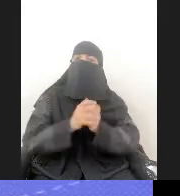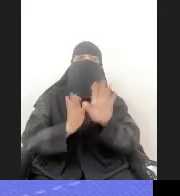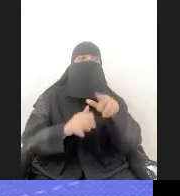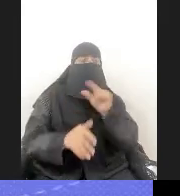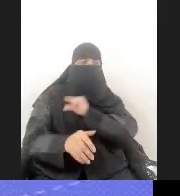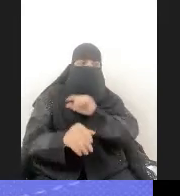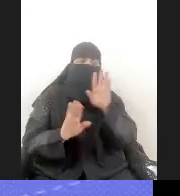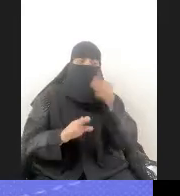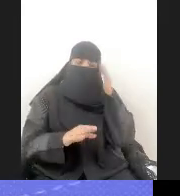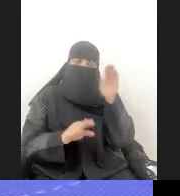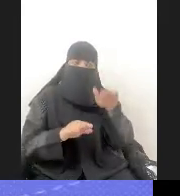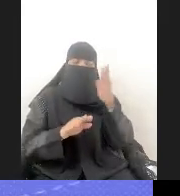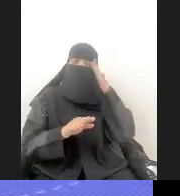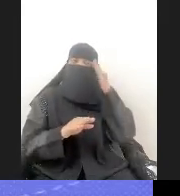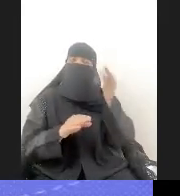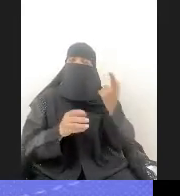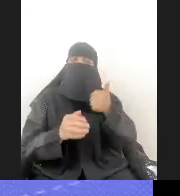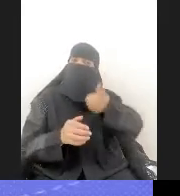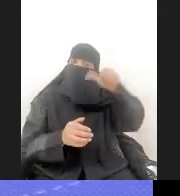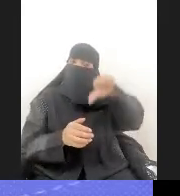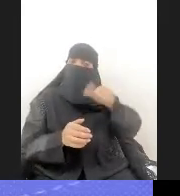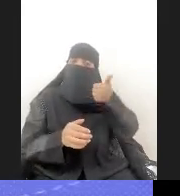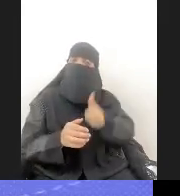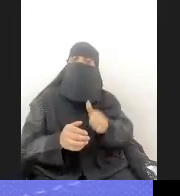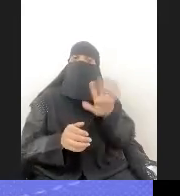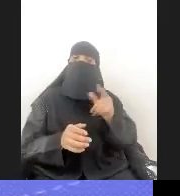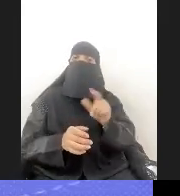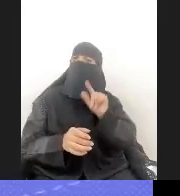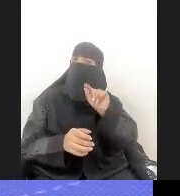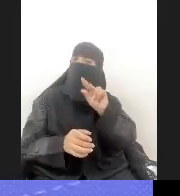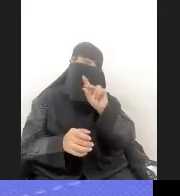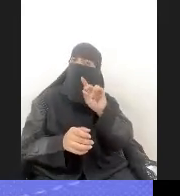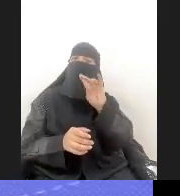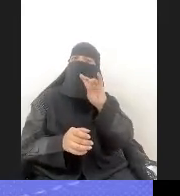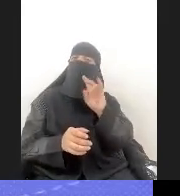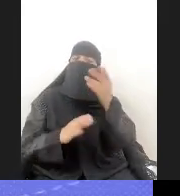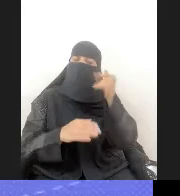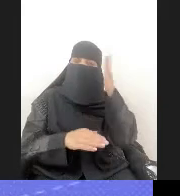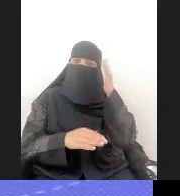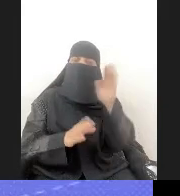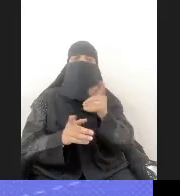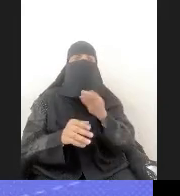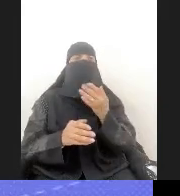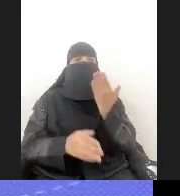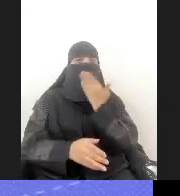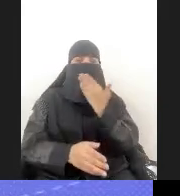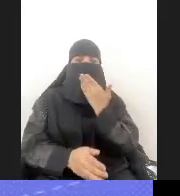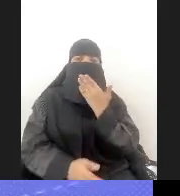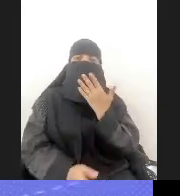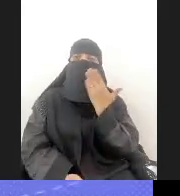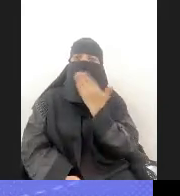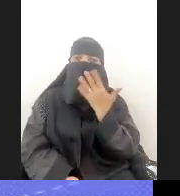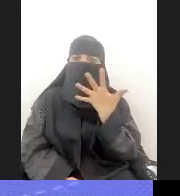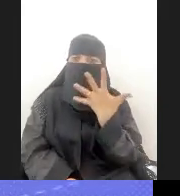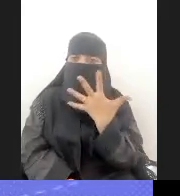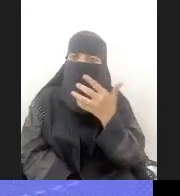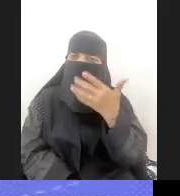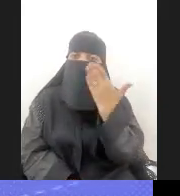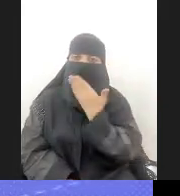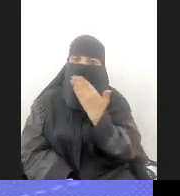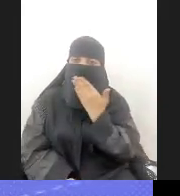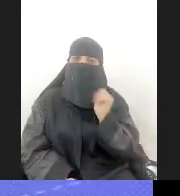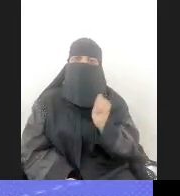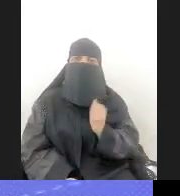أعرف مستوى خبراتهم وإلى آخر بشكل عام يعني يتكلم. أدرس طلاب الصف الخامس الابتدائي، أعرف مهاراتهم،